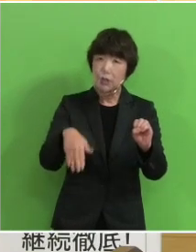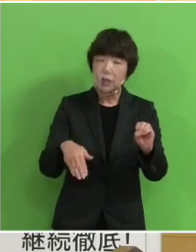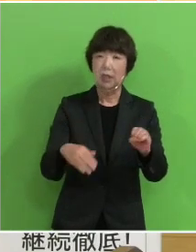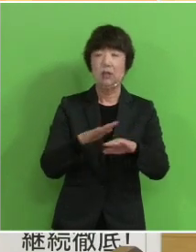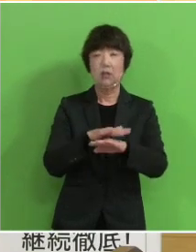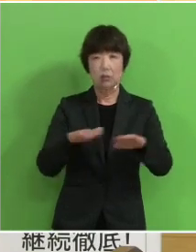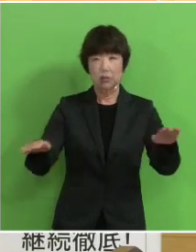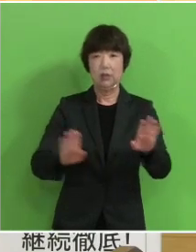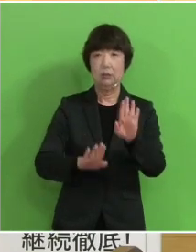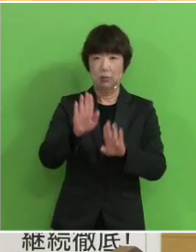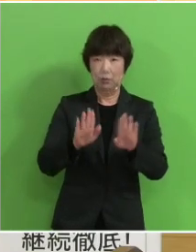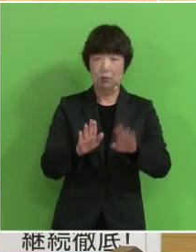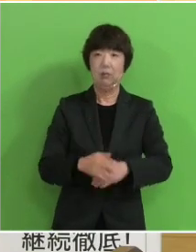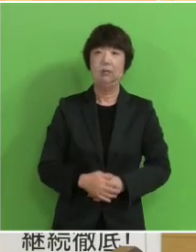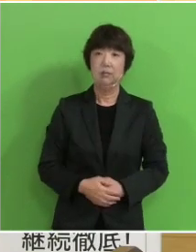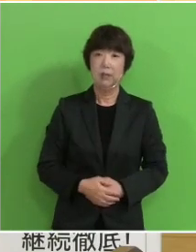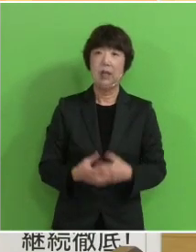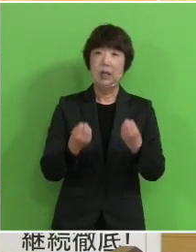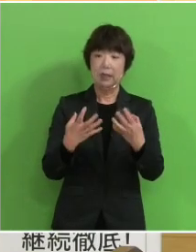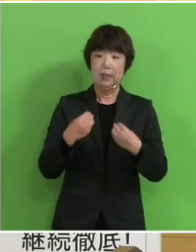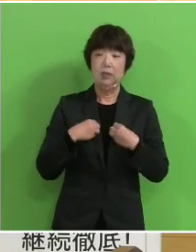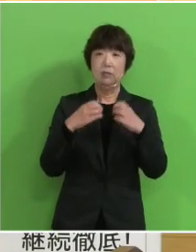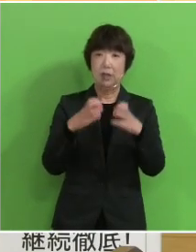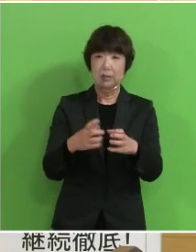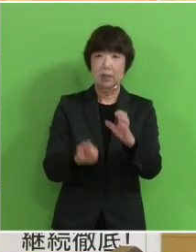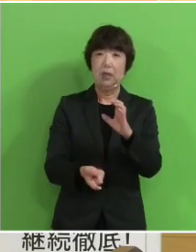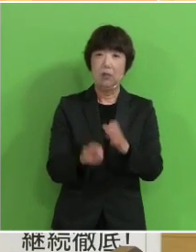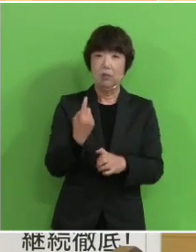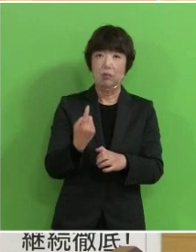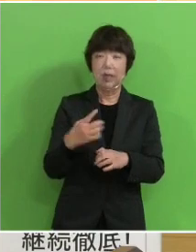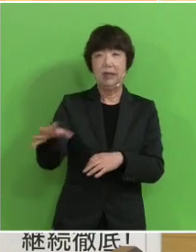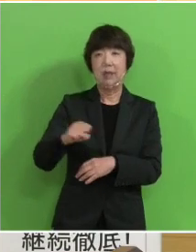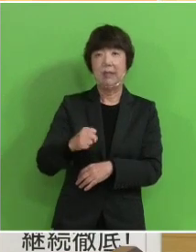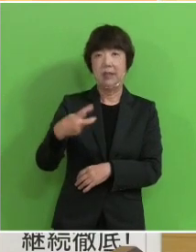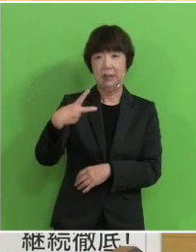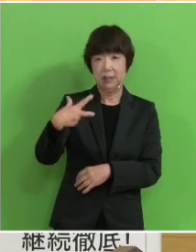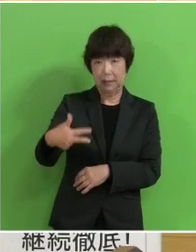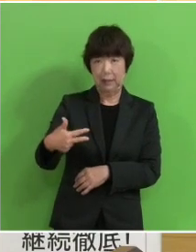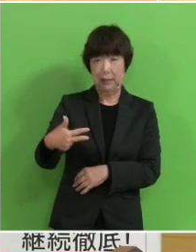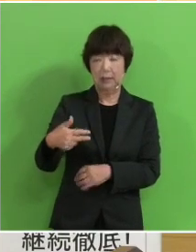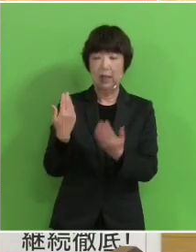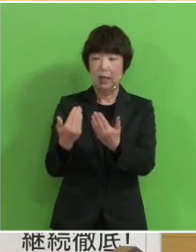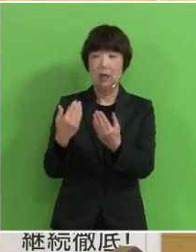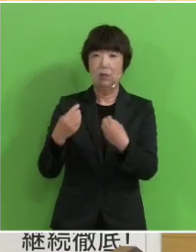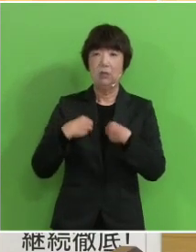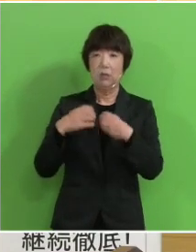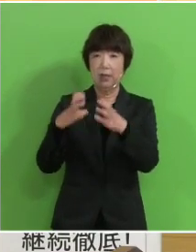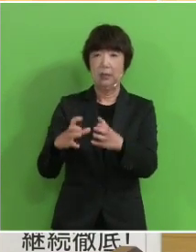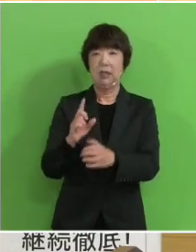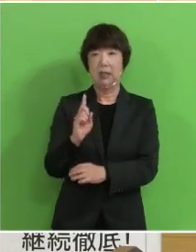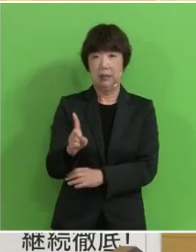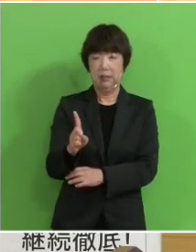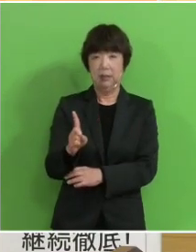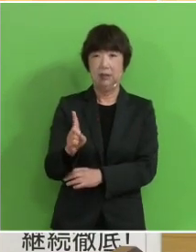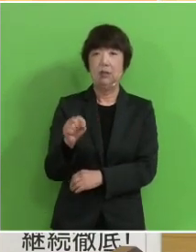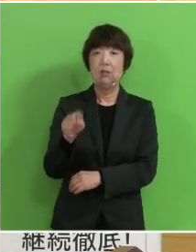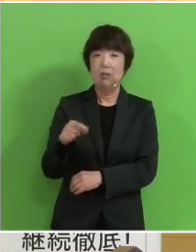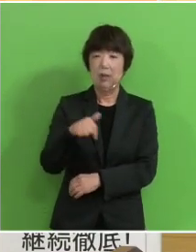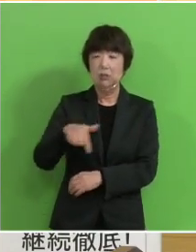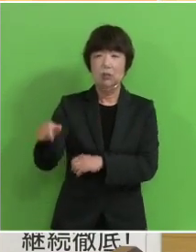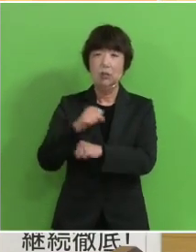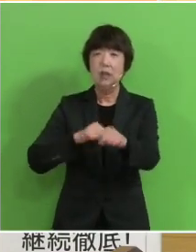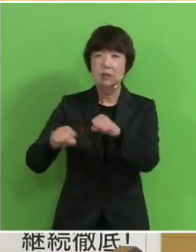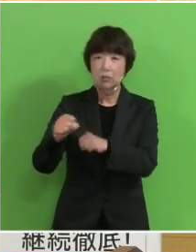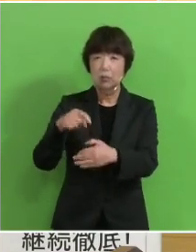ますまた新たなクラスター即日は今治市で学校クラスター1件こちらは部活動で